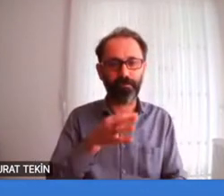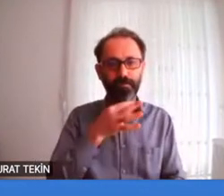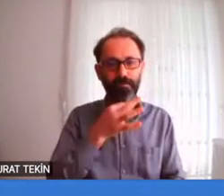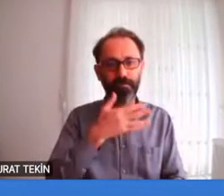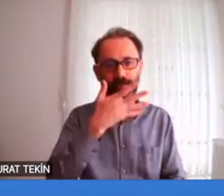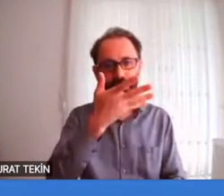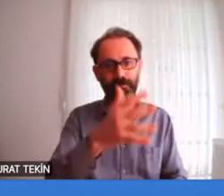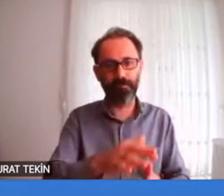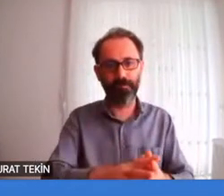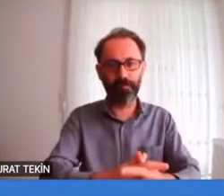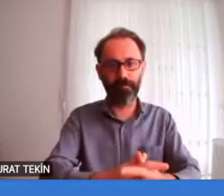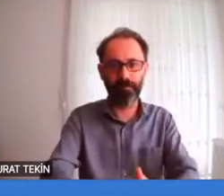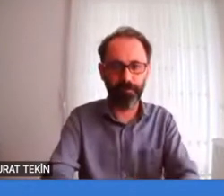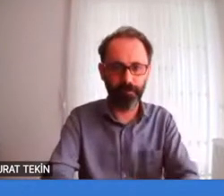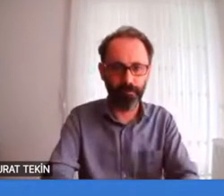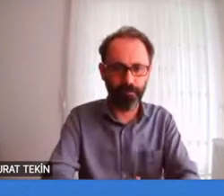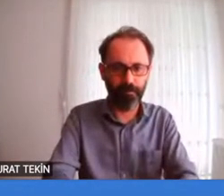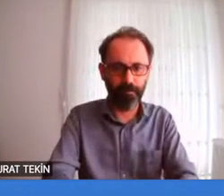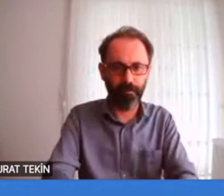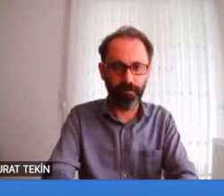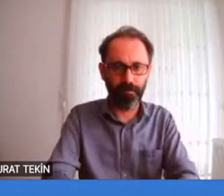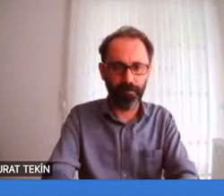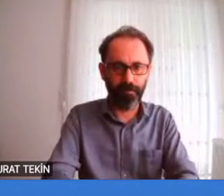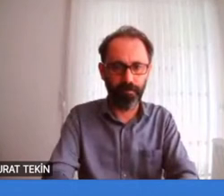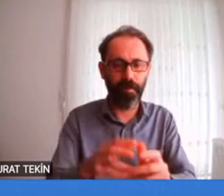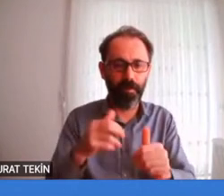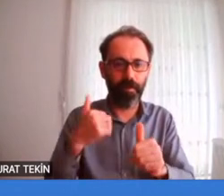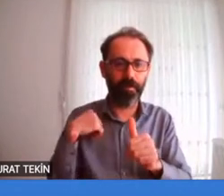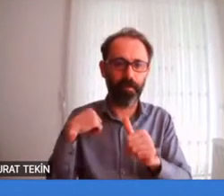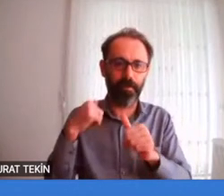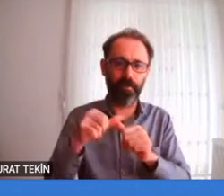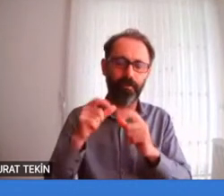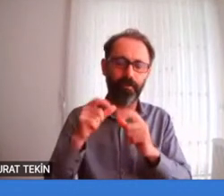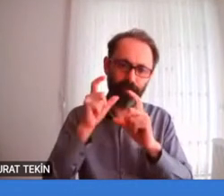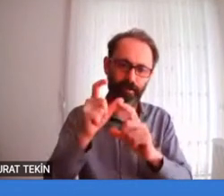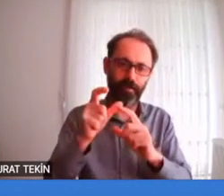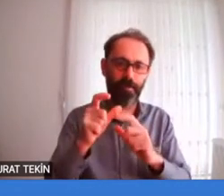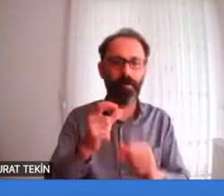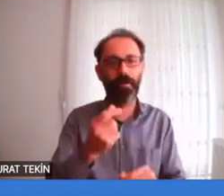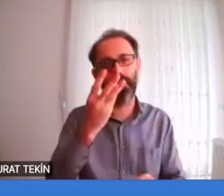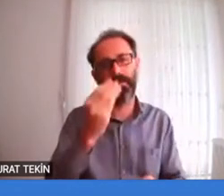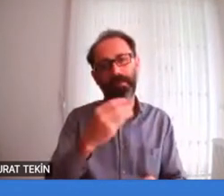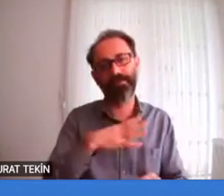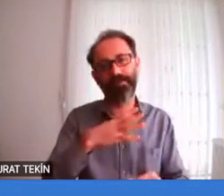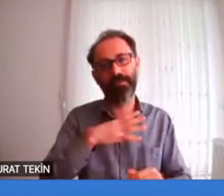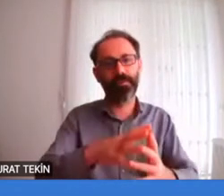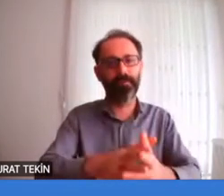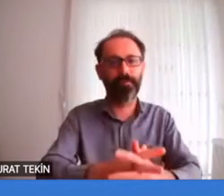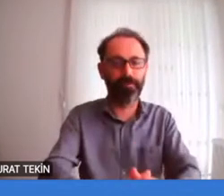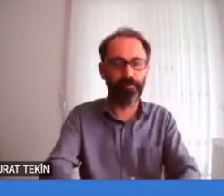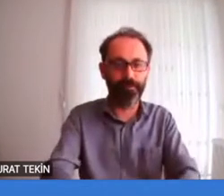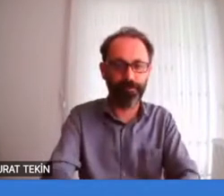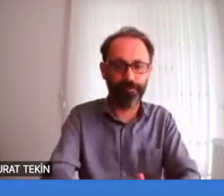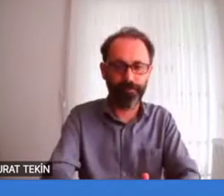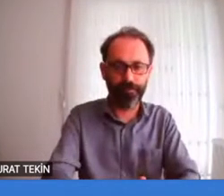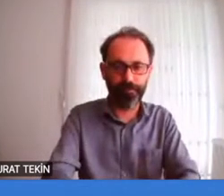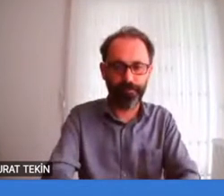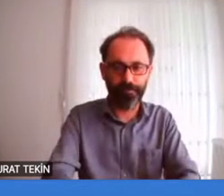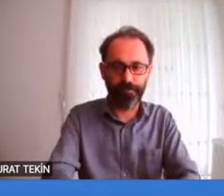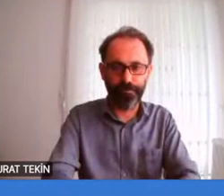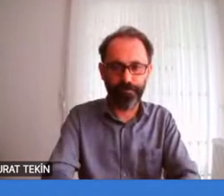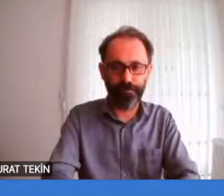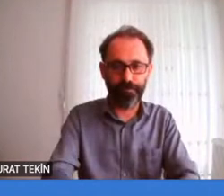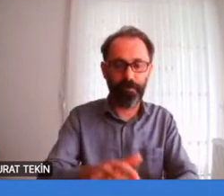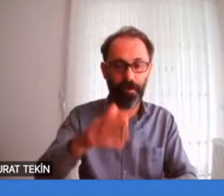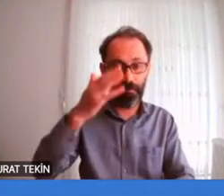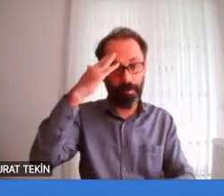Teşekkür ediyorum ilginize, alakanıza. Tekrar sorularda size döneceğiz. Tabii. Evet, diğer arkadaşımız. Benim adım